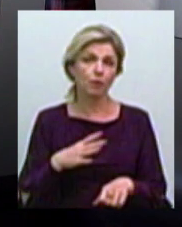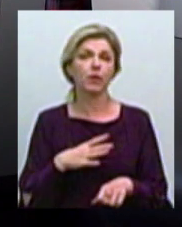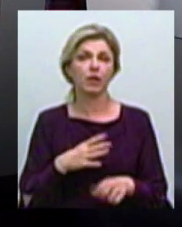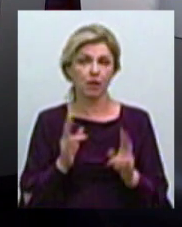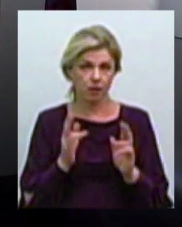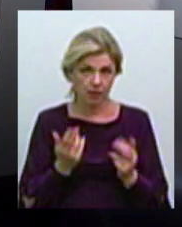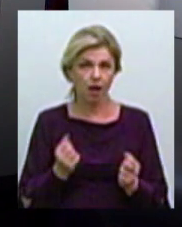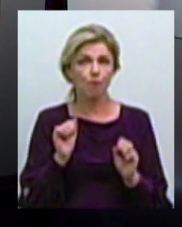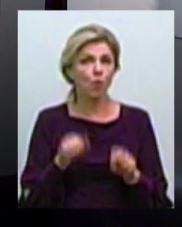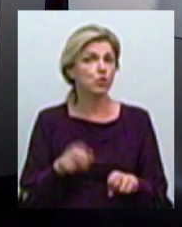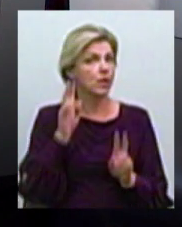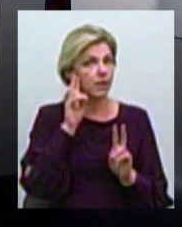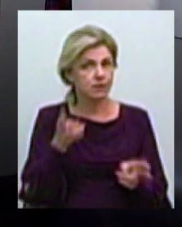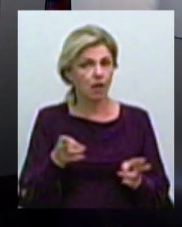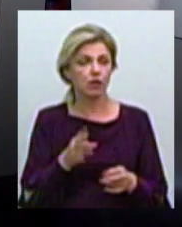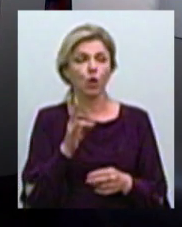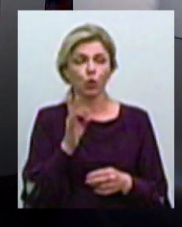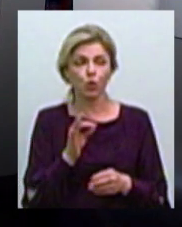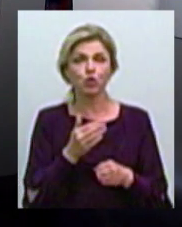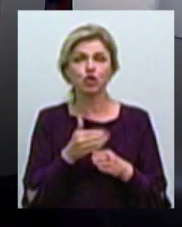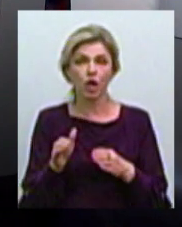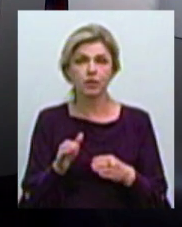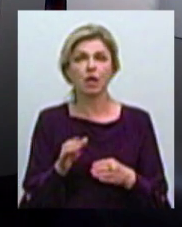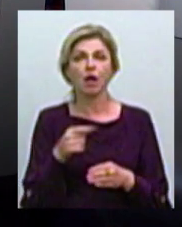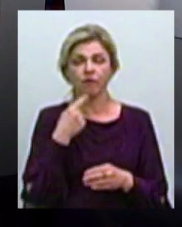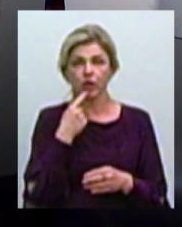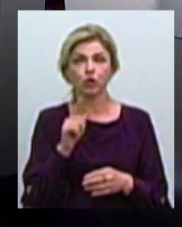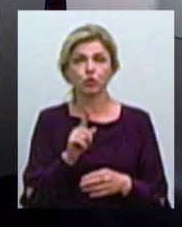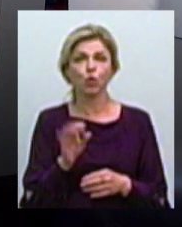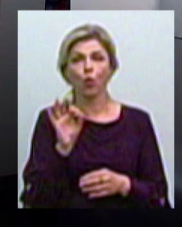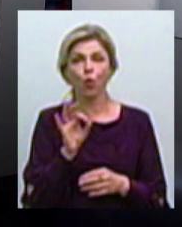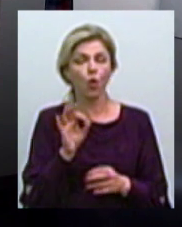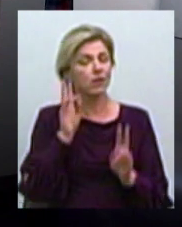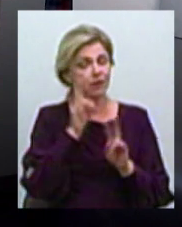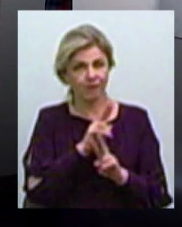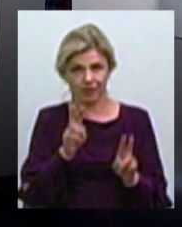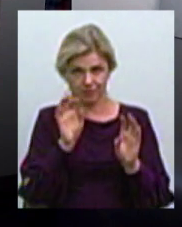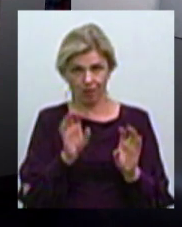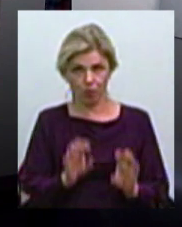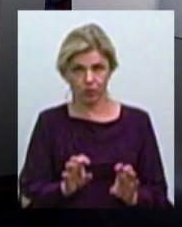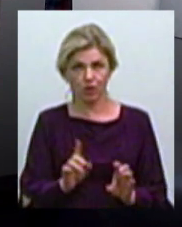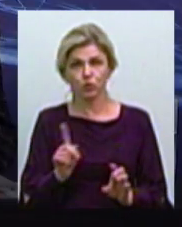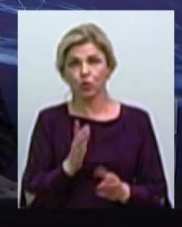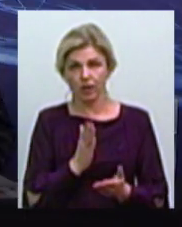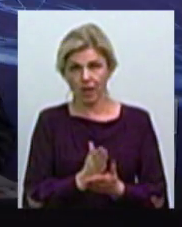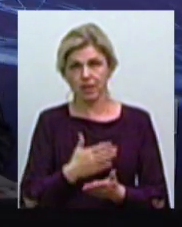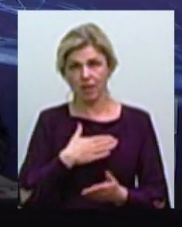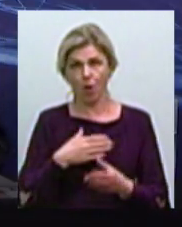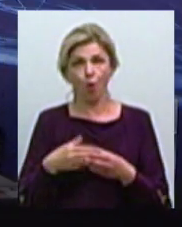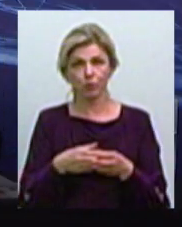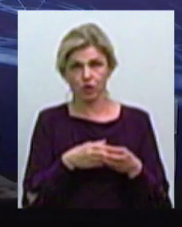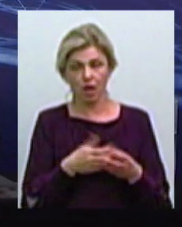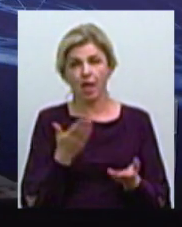и не знать, понимаете? То есть это говорит, да, отчасти это говорит о правовом нигилизме, который, в общем-то, ну, существует в нашем обществе. А даже